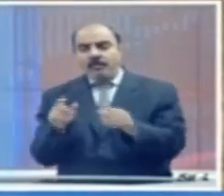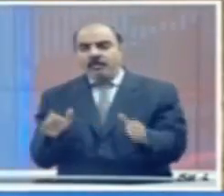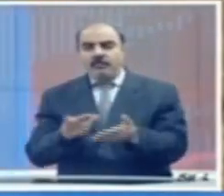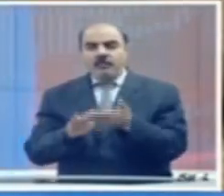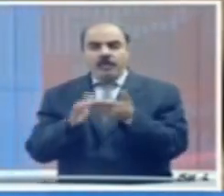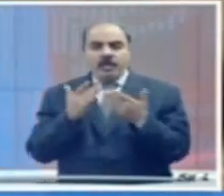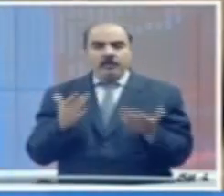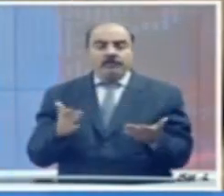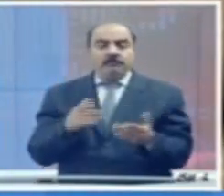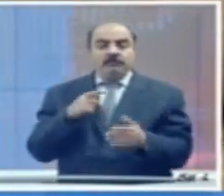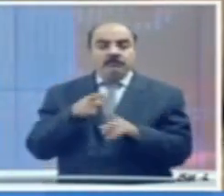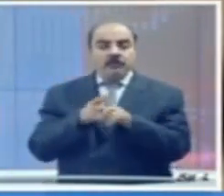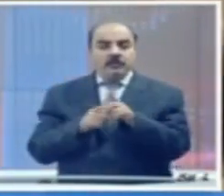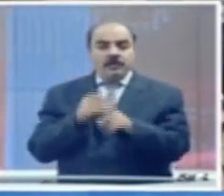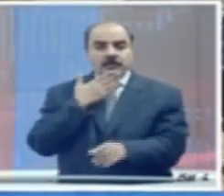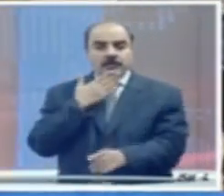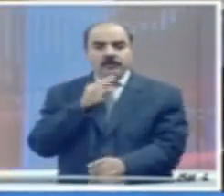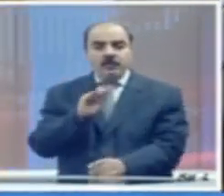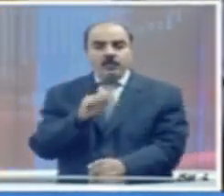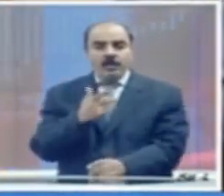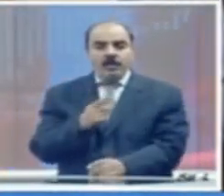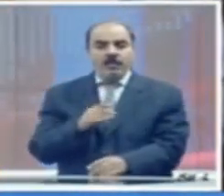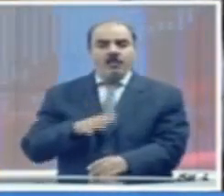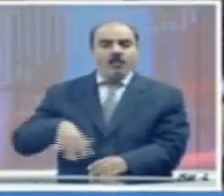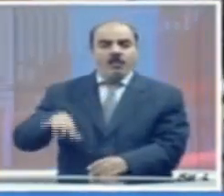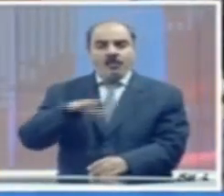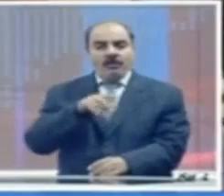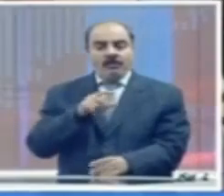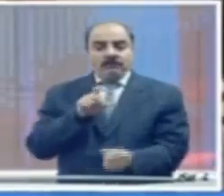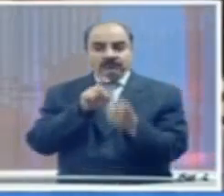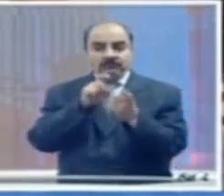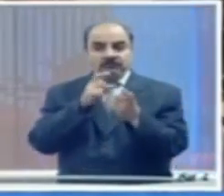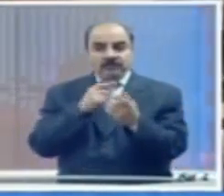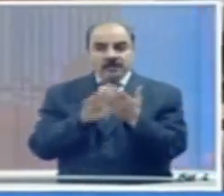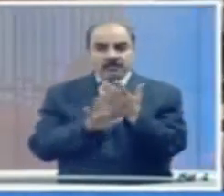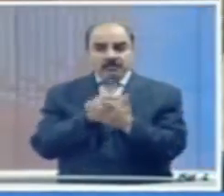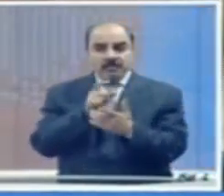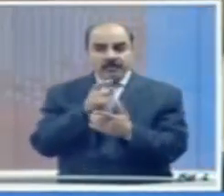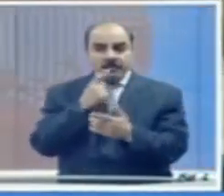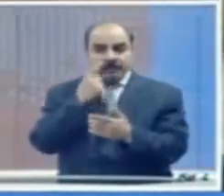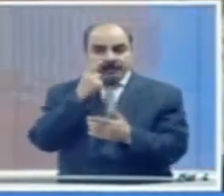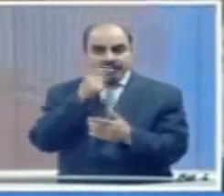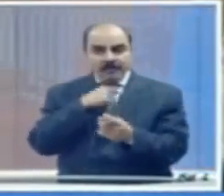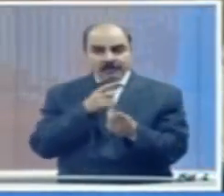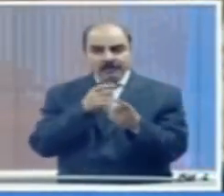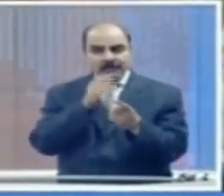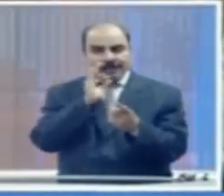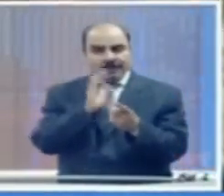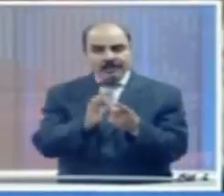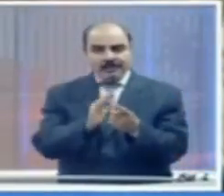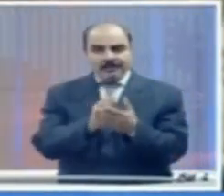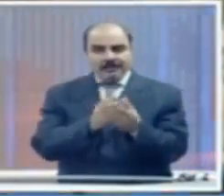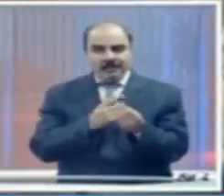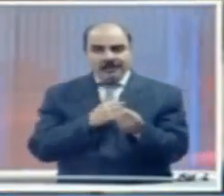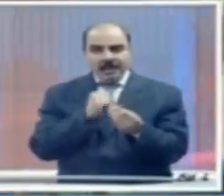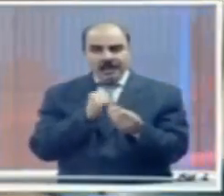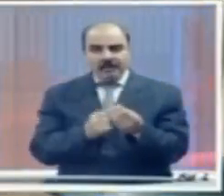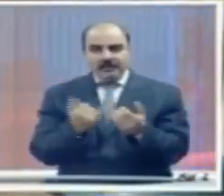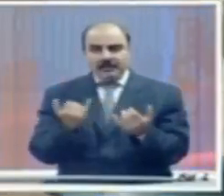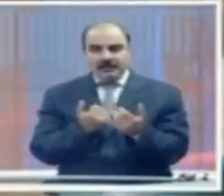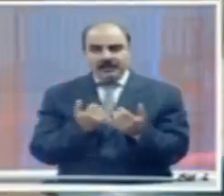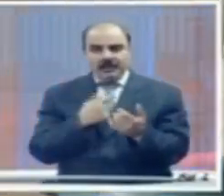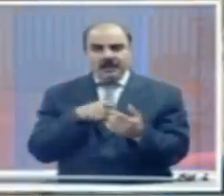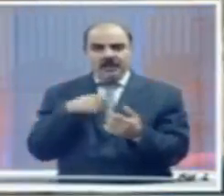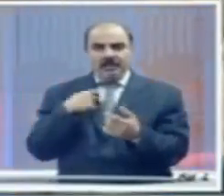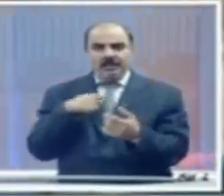بينما حذر رئيس الوزراء الإثيوبي أبي أحمد قادة الإقليم من أنهم في مرمى نيران الجيش. وفي المقابل أكد